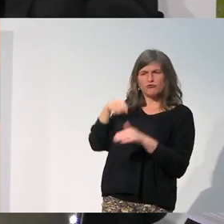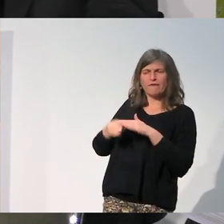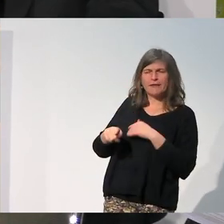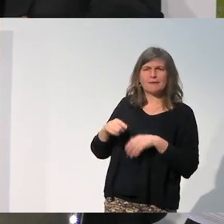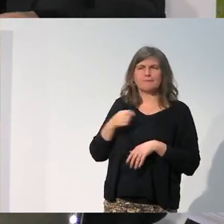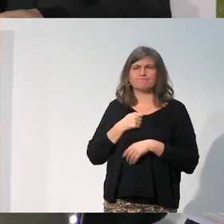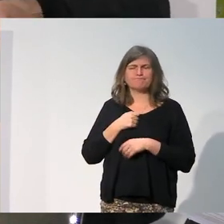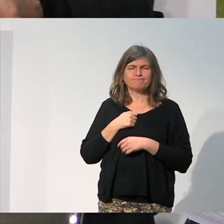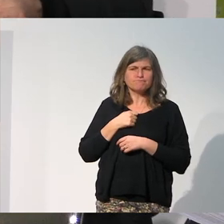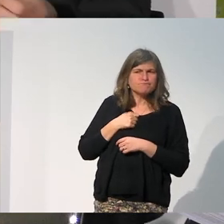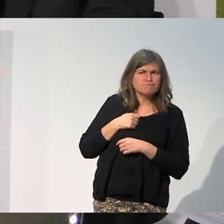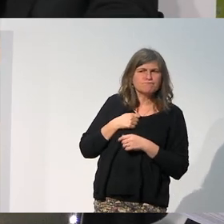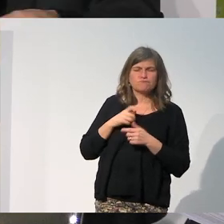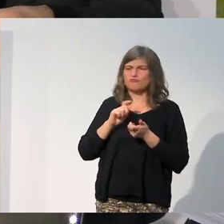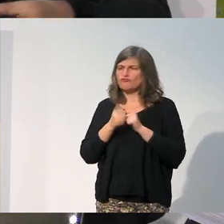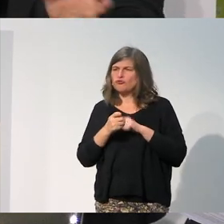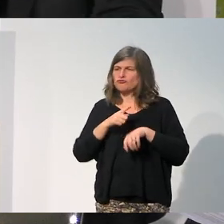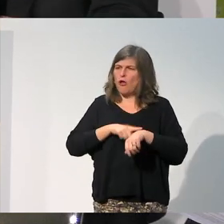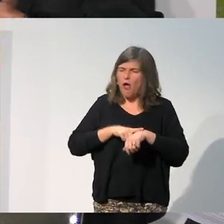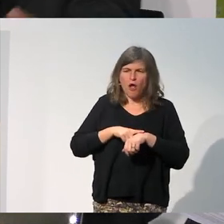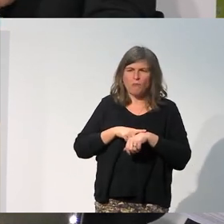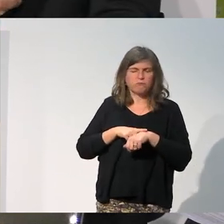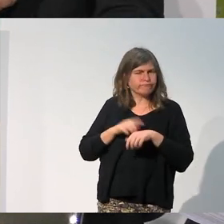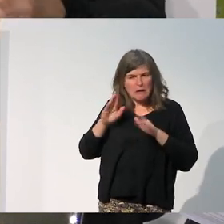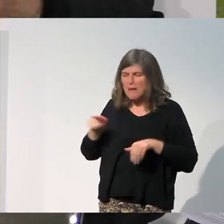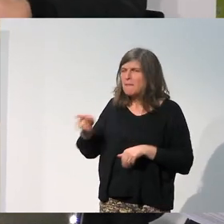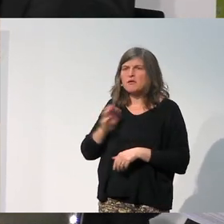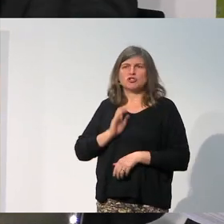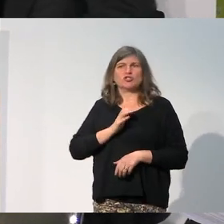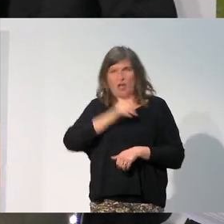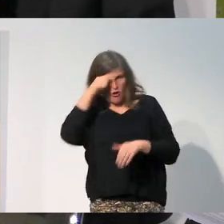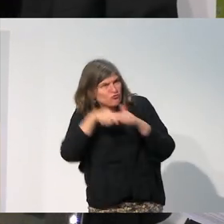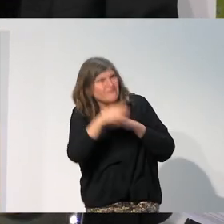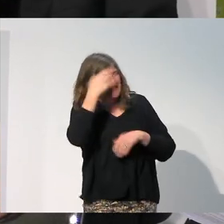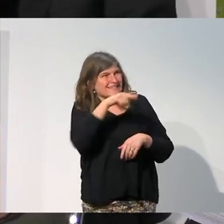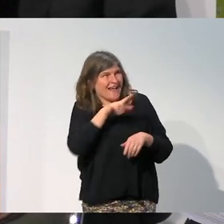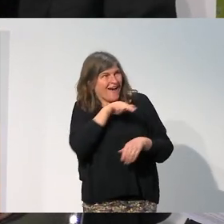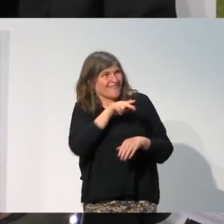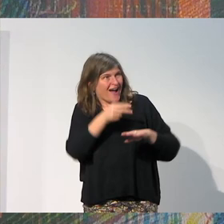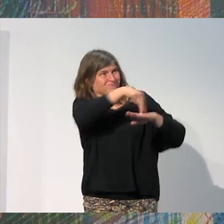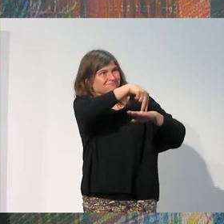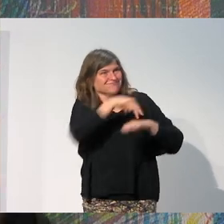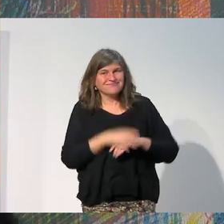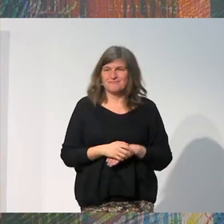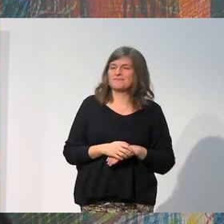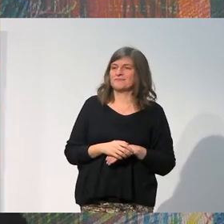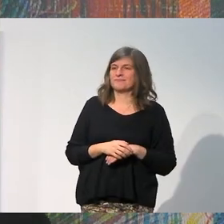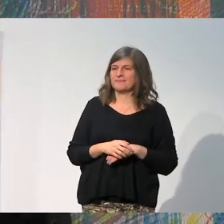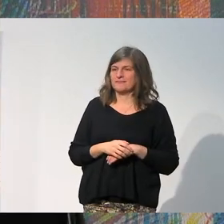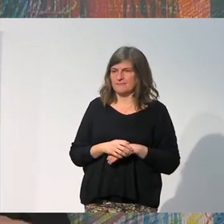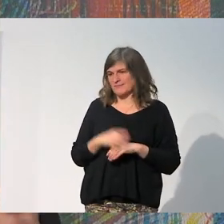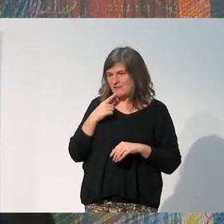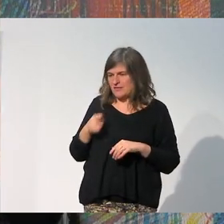elle a essayé de changer d'heure, ça ne trompait pas la chienne. Elle devinait encore qu'elle partait, au moment où elle